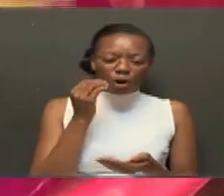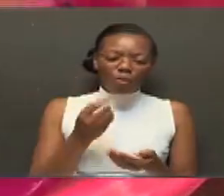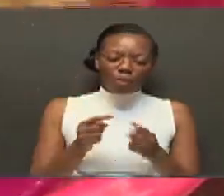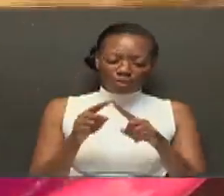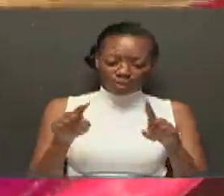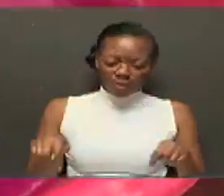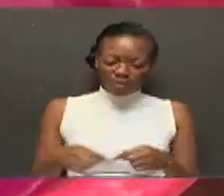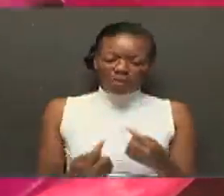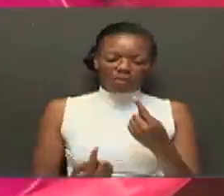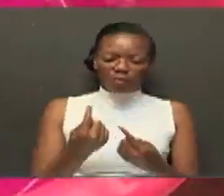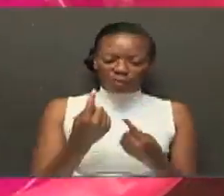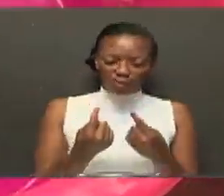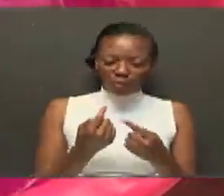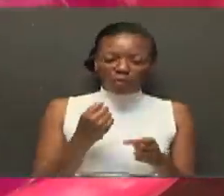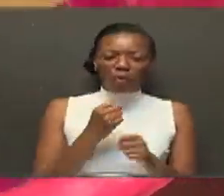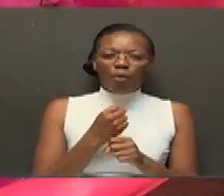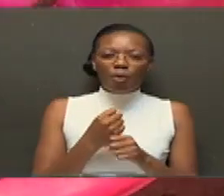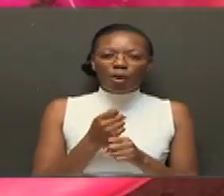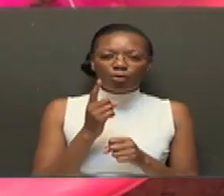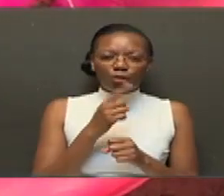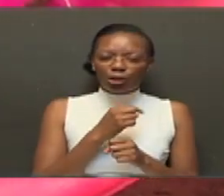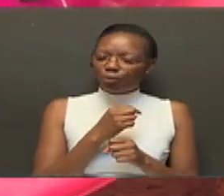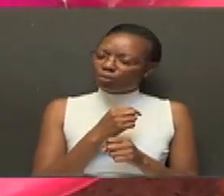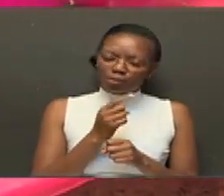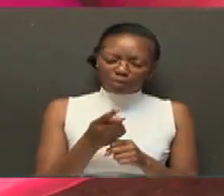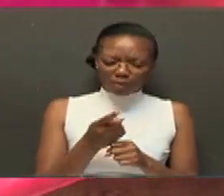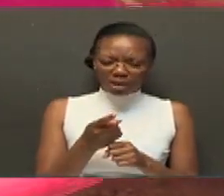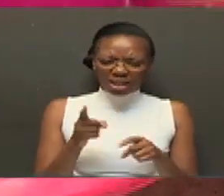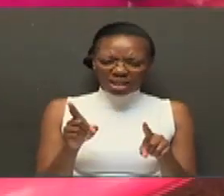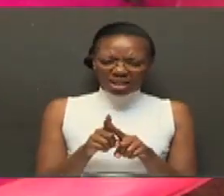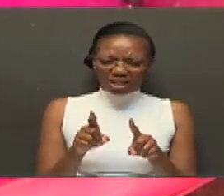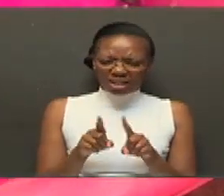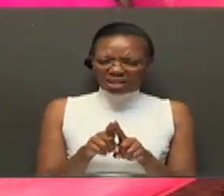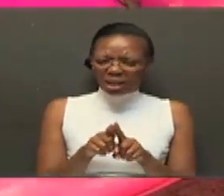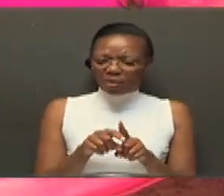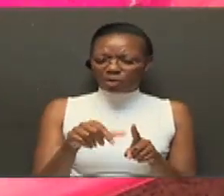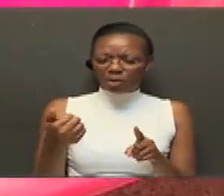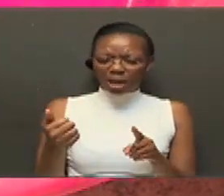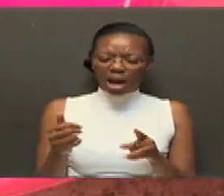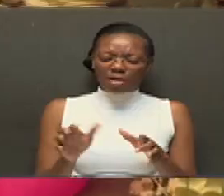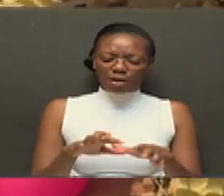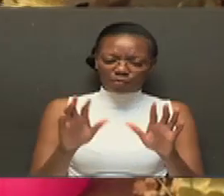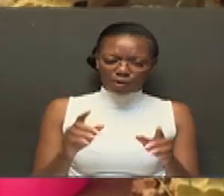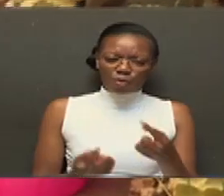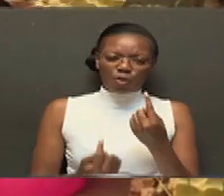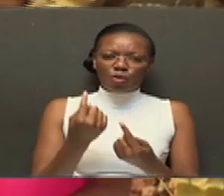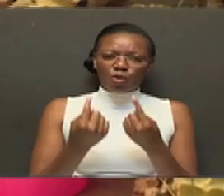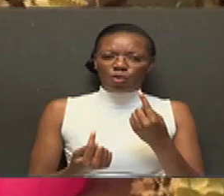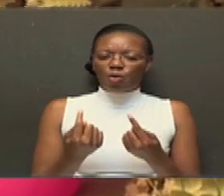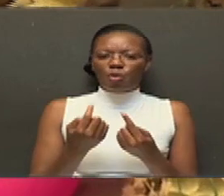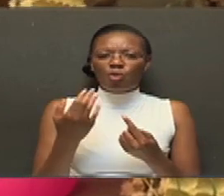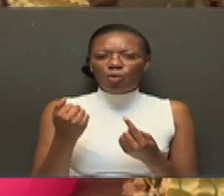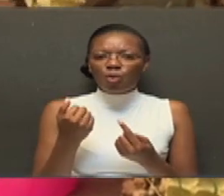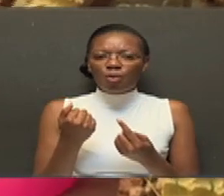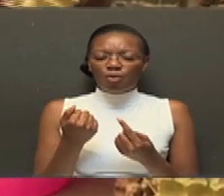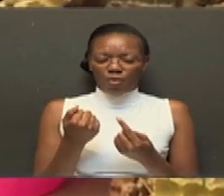hawa hutofautiana kidogo na panzi ama kumbikumbi kwa upande jinsi wanavyotayarishwa. Maana hawa wawili